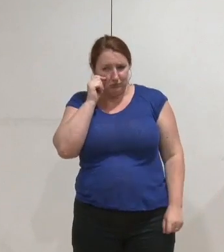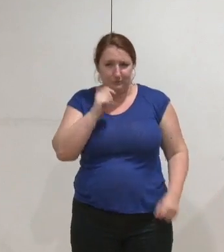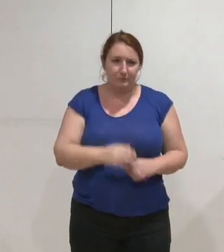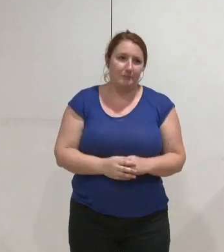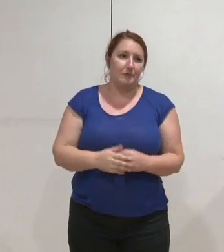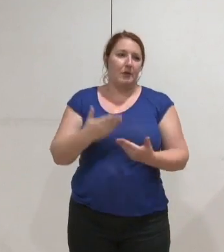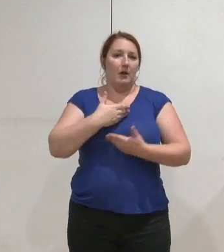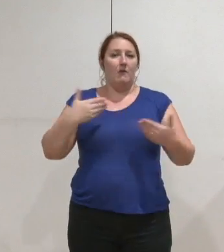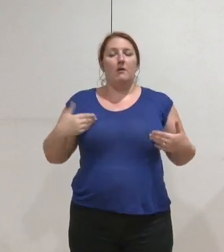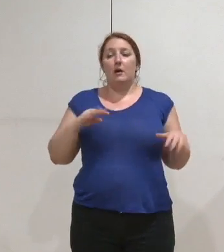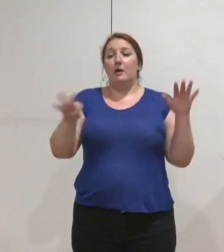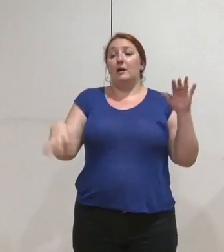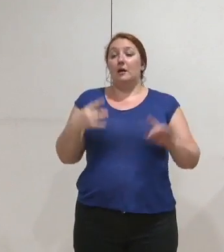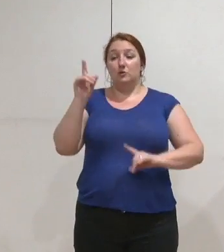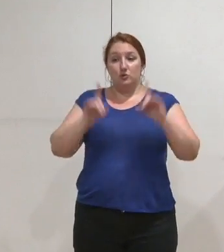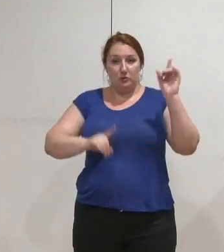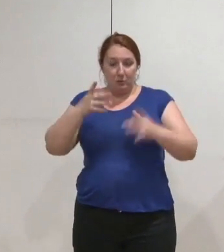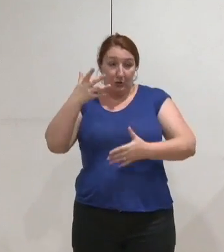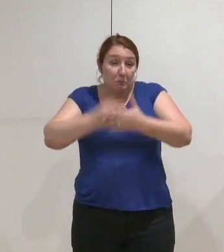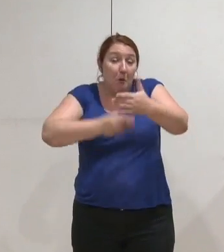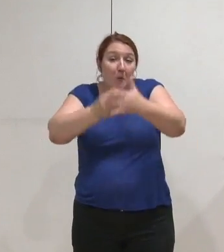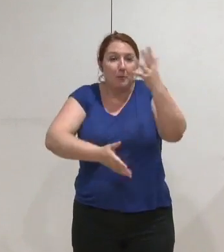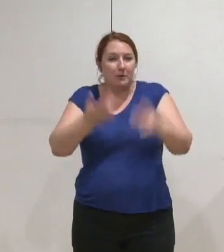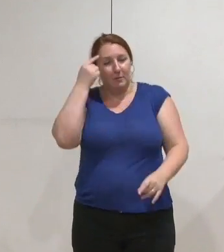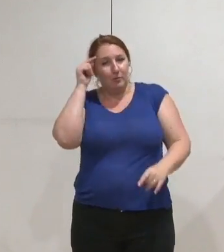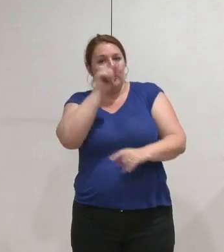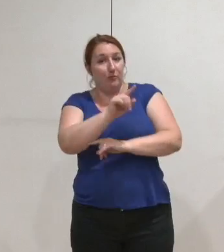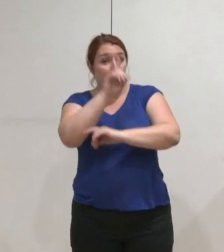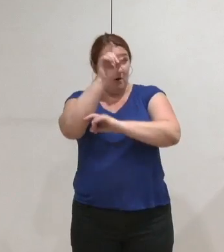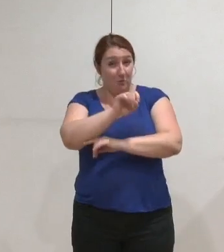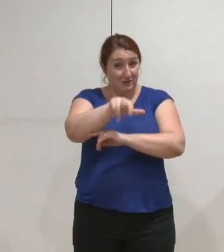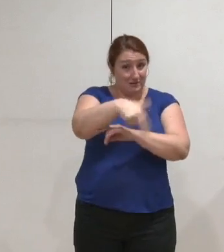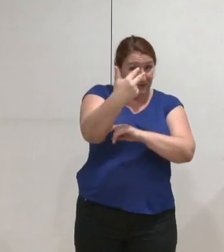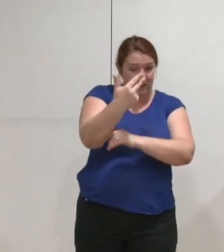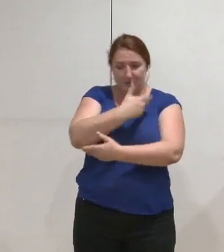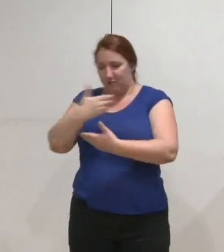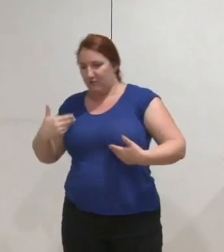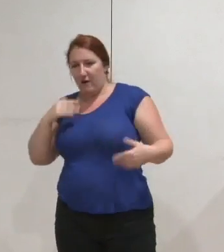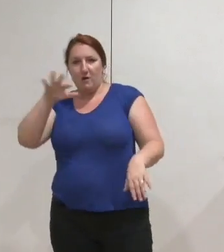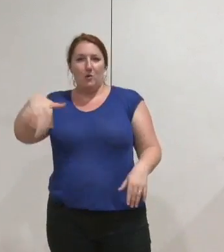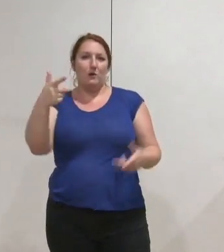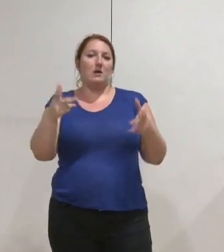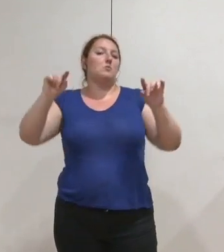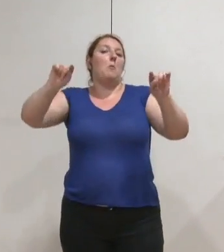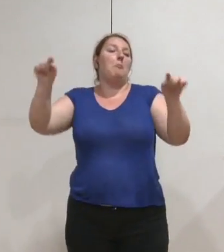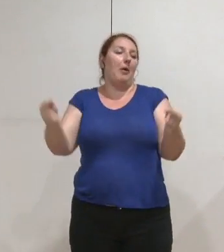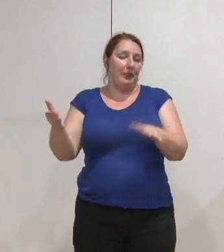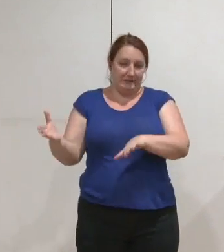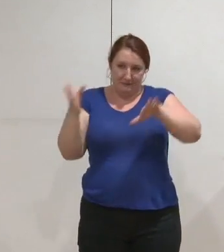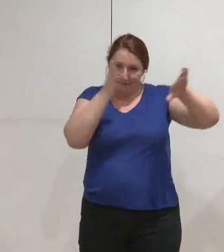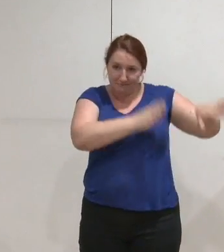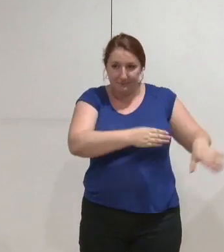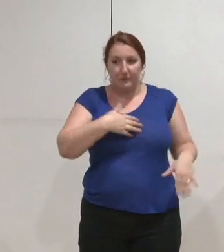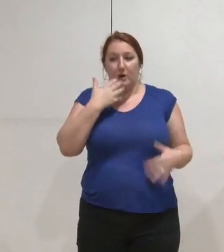c du 14 juillet il y a peut-être des choses qui manquent mais pour vous ça commence le 13 et ça finit le 15 bon je referme la parenthèse moi je